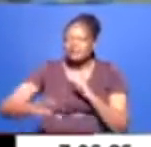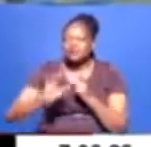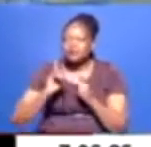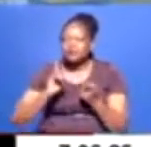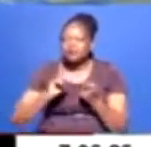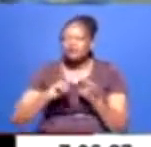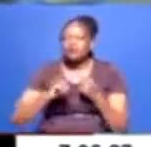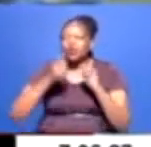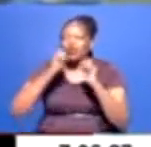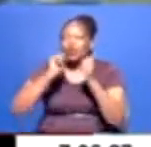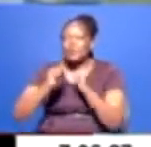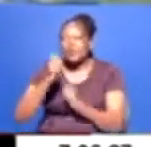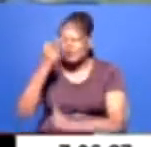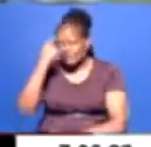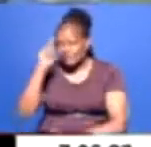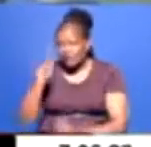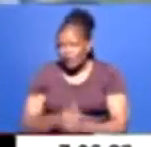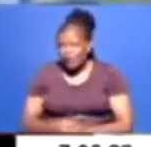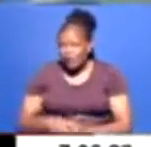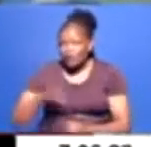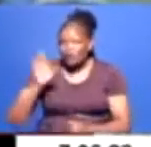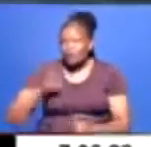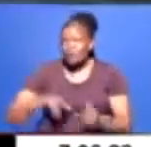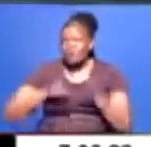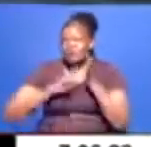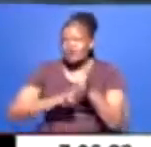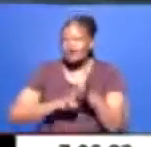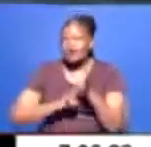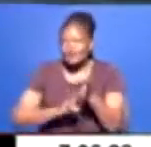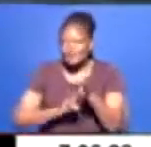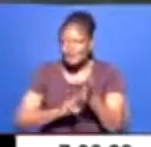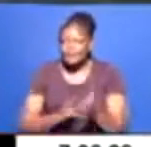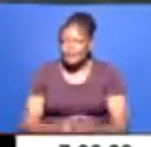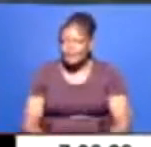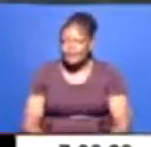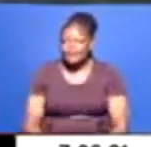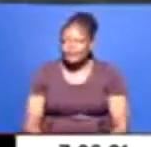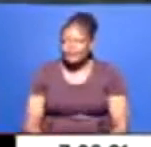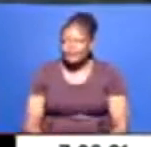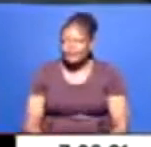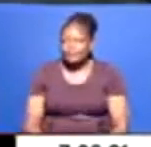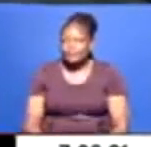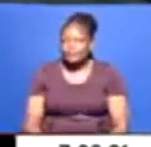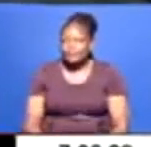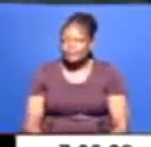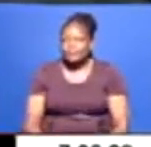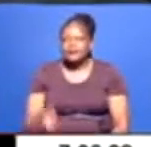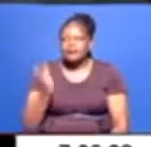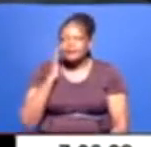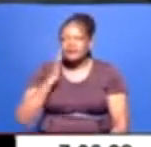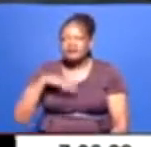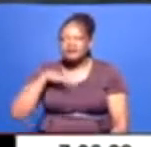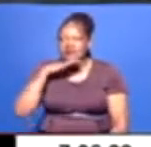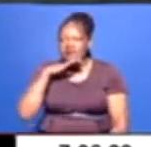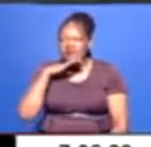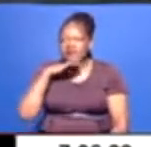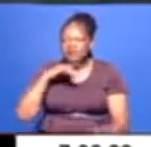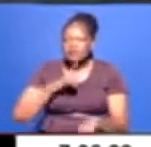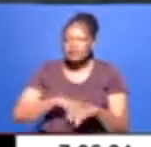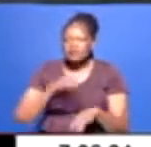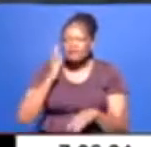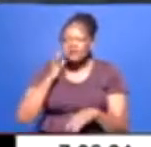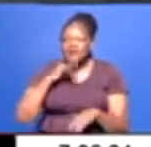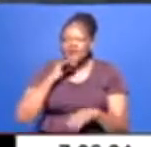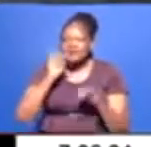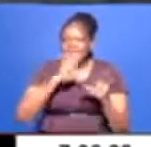kiti cha mwakilishi wa wanawake. I lost my mom. Wakati mama alipoaga, nilianza kuteseka sana.